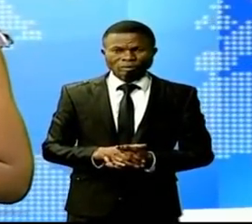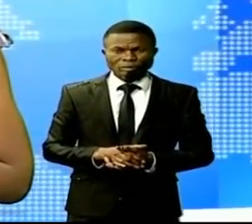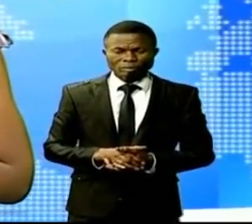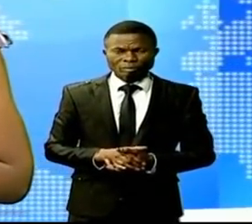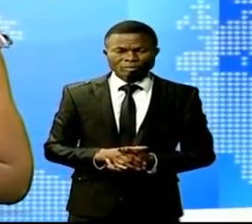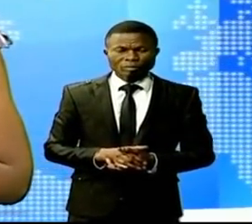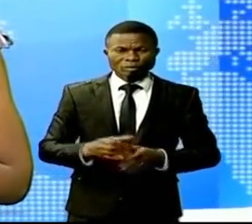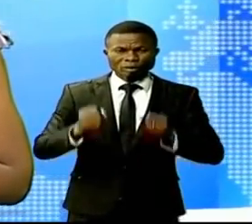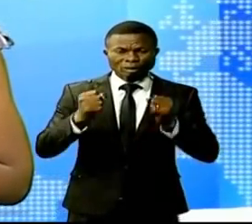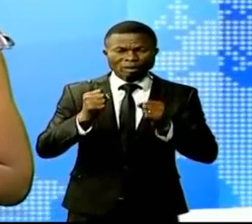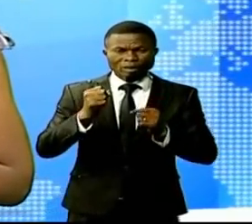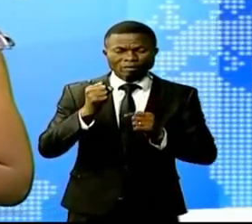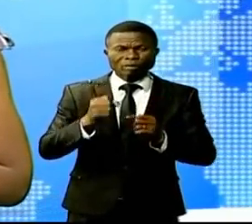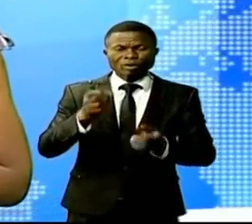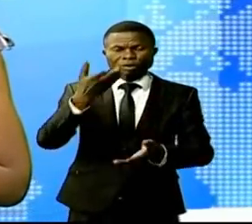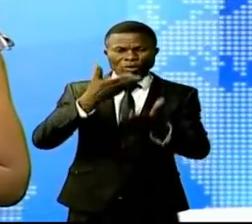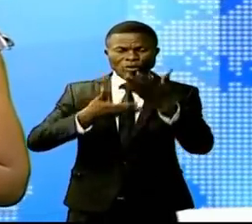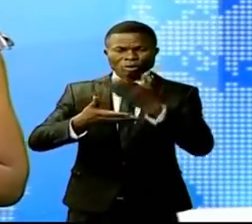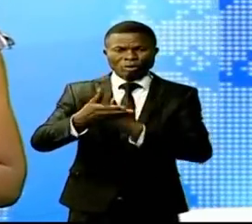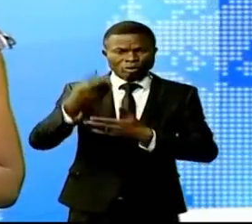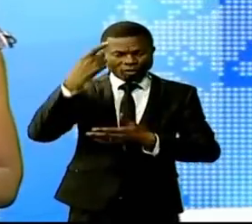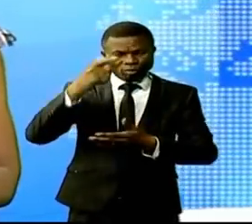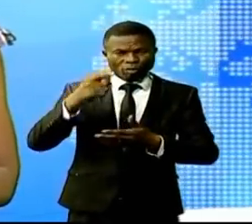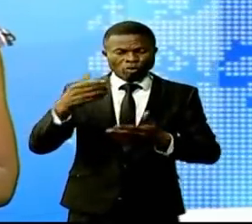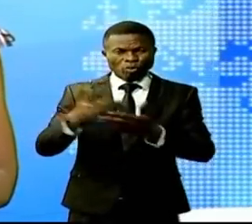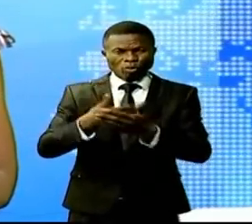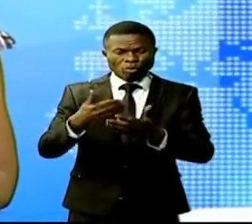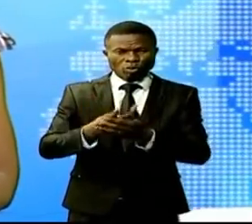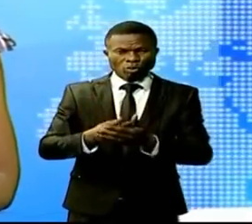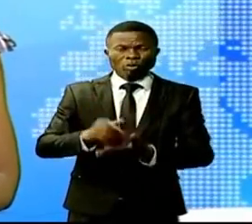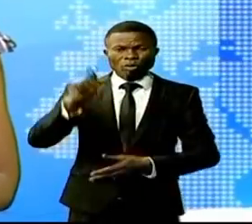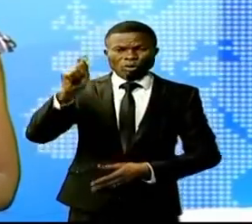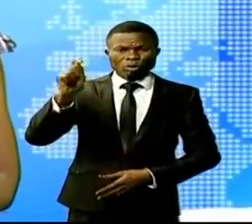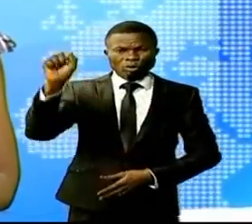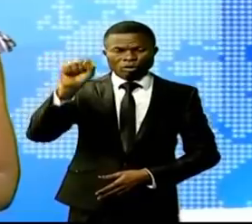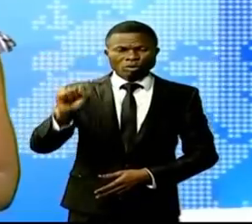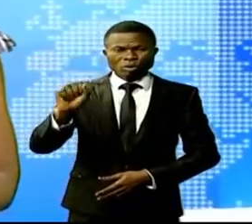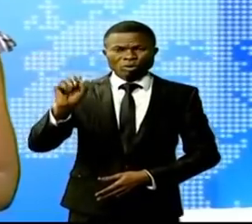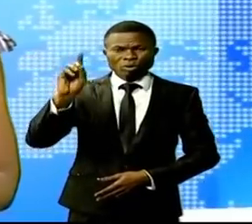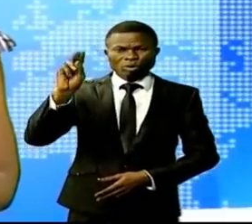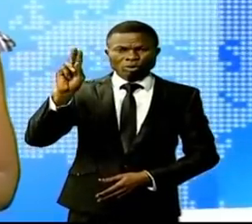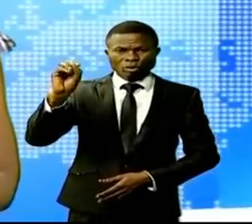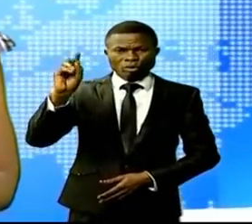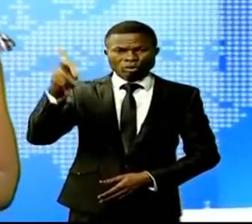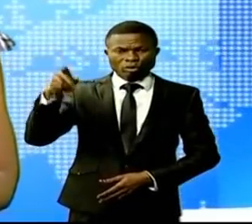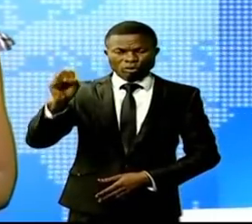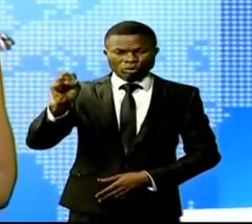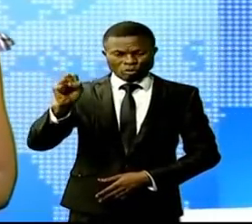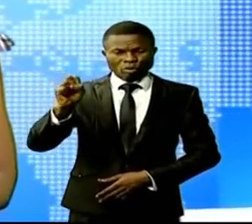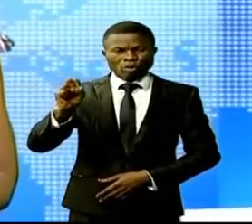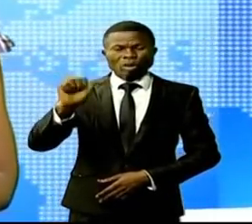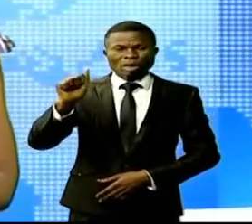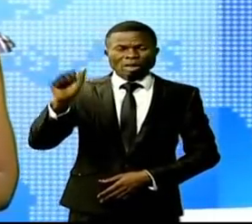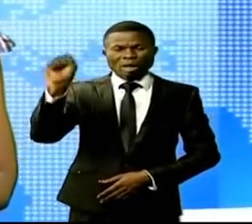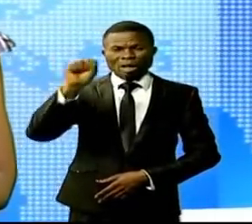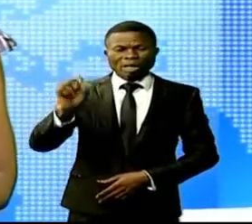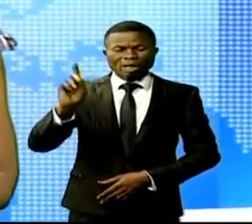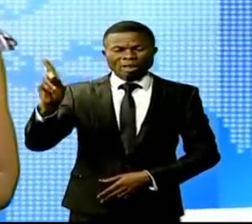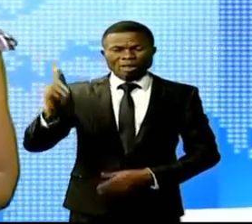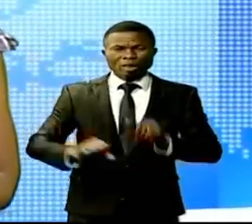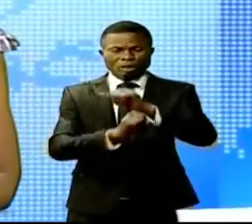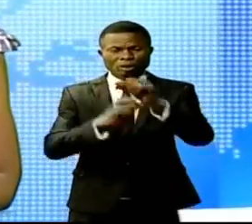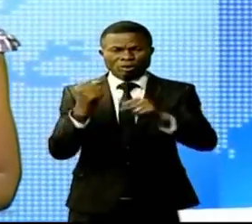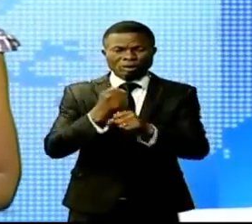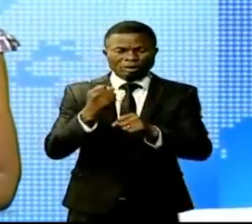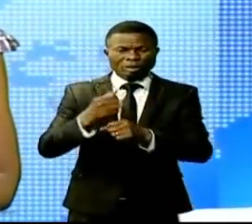La Force Alternative pour le Renouveau de la Tchopo, une association sans but lucratif qui soutient les actions